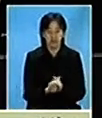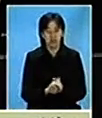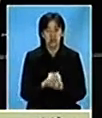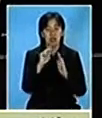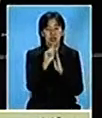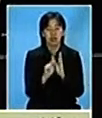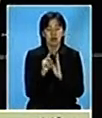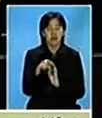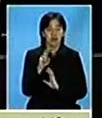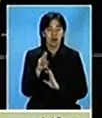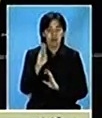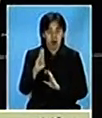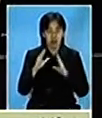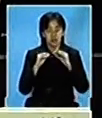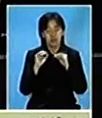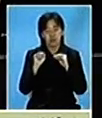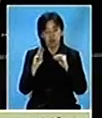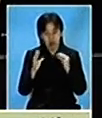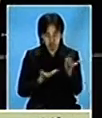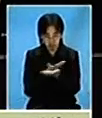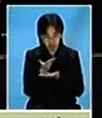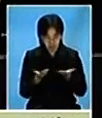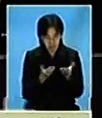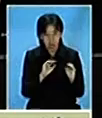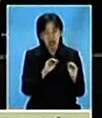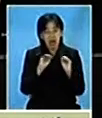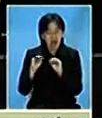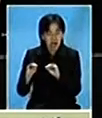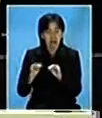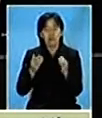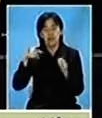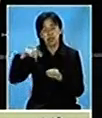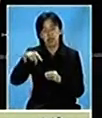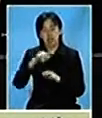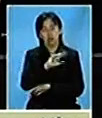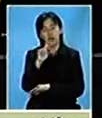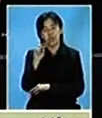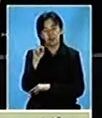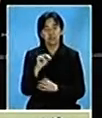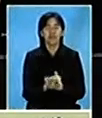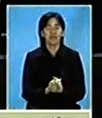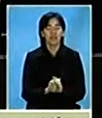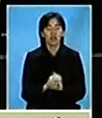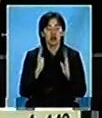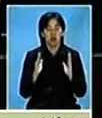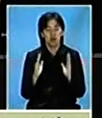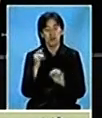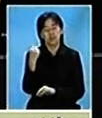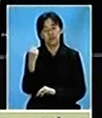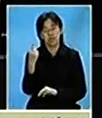บฉบับนี้ที่ประชุมรัฐสภาได้มีมติให้ขยายเวลาการพิจารณาออกไปเป็นกรณีพิเศษอีก30วันและจะครบกำหนดในวันที่